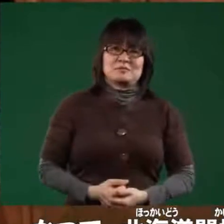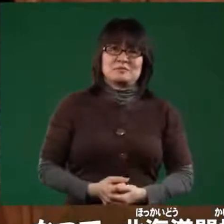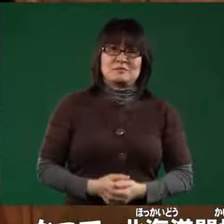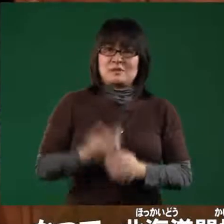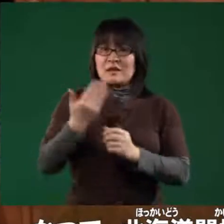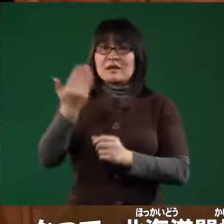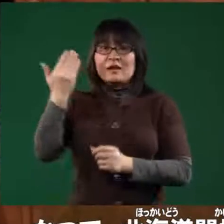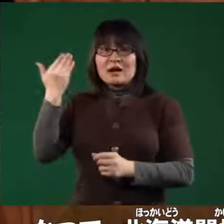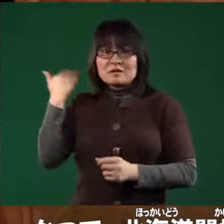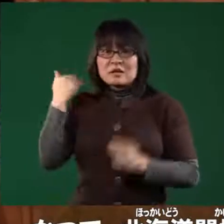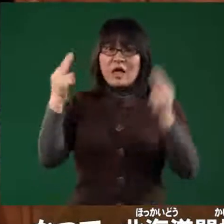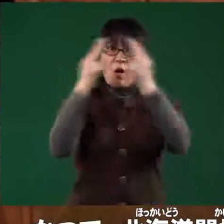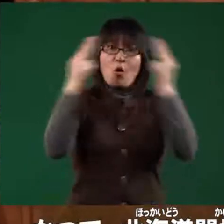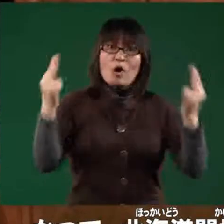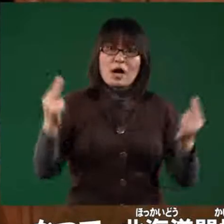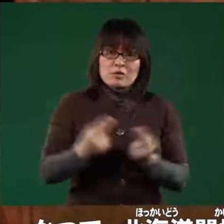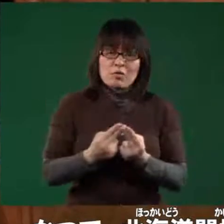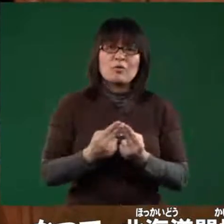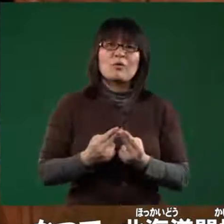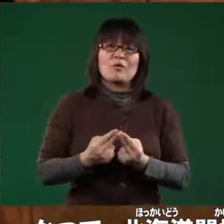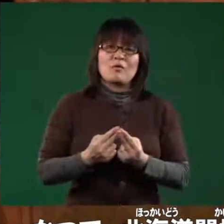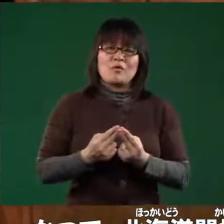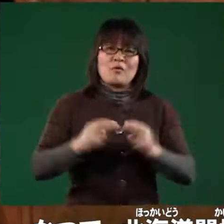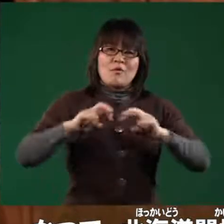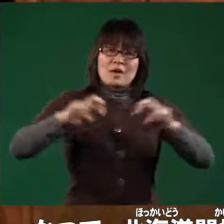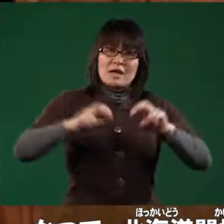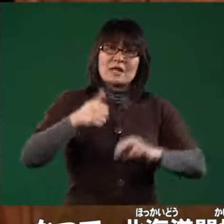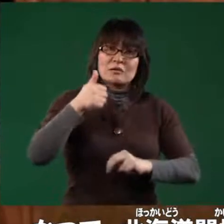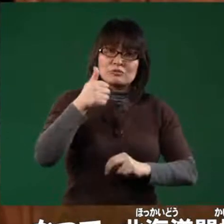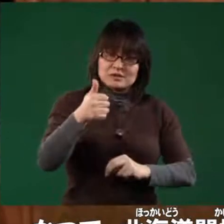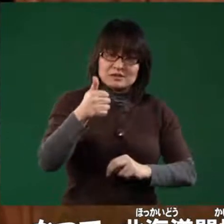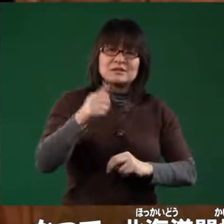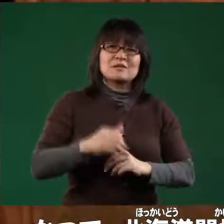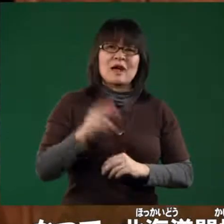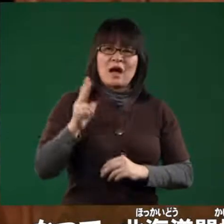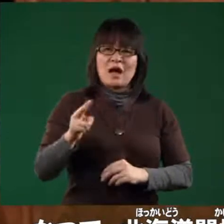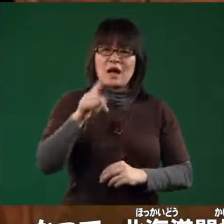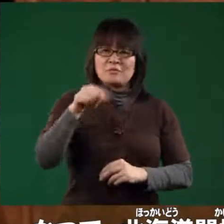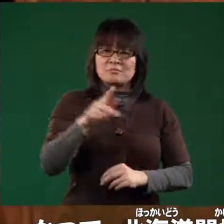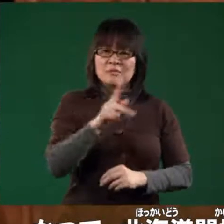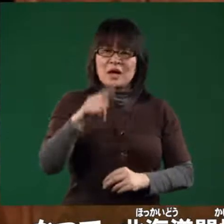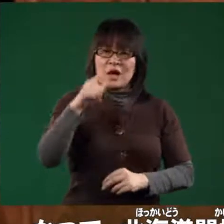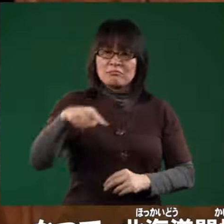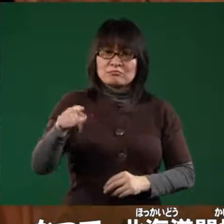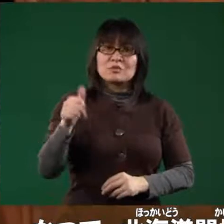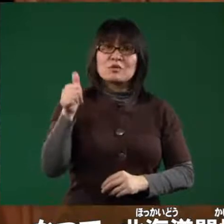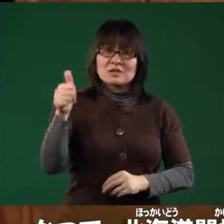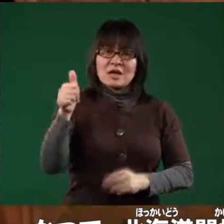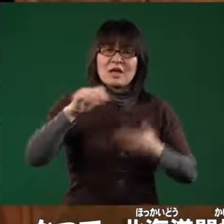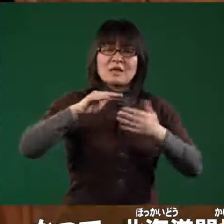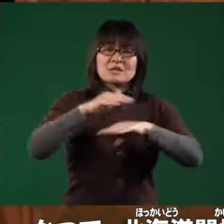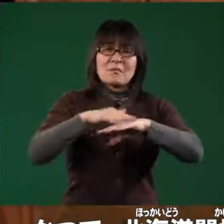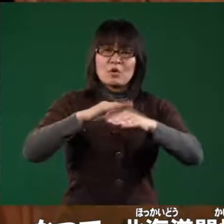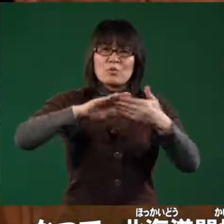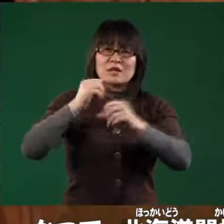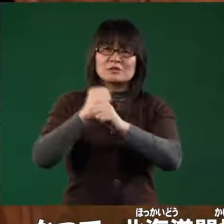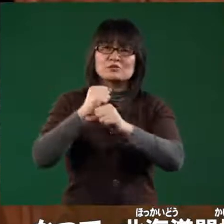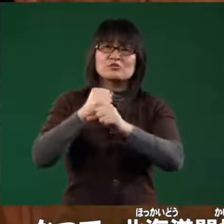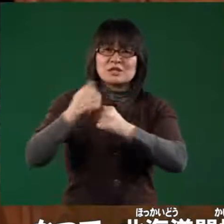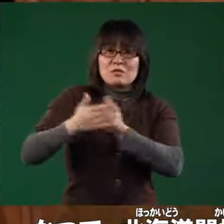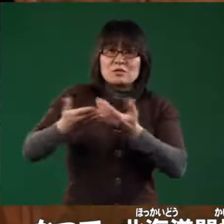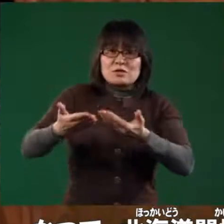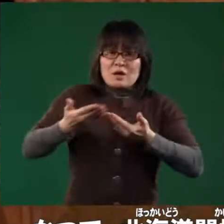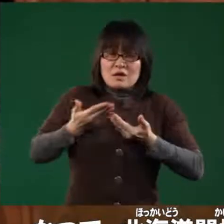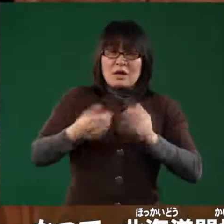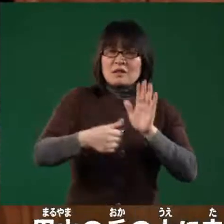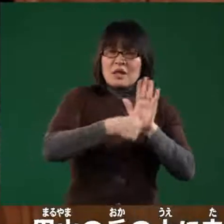かつて北海道開拓史の版画として札幌のまちづくりに着手をいたしました島